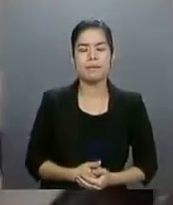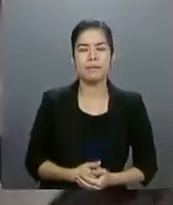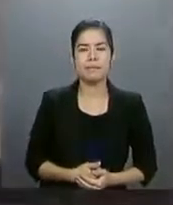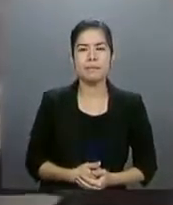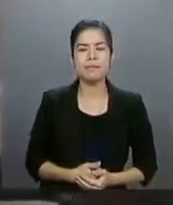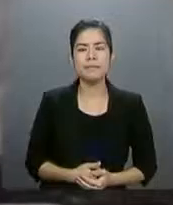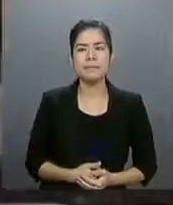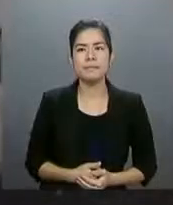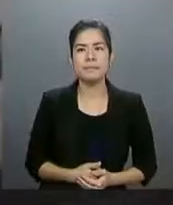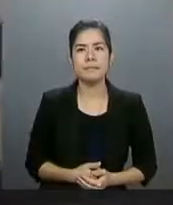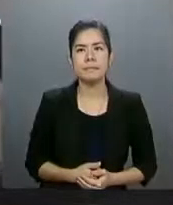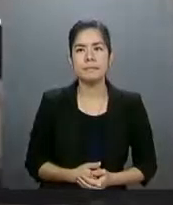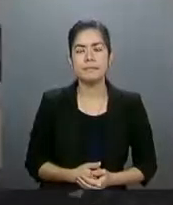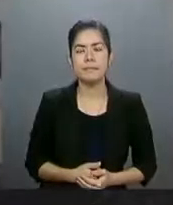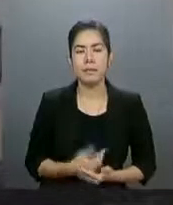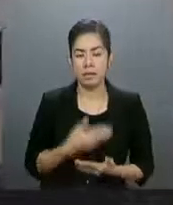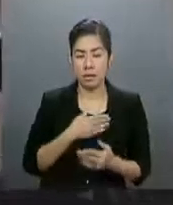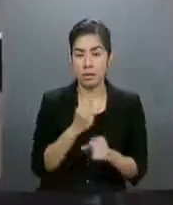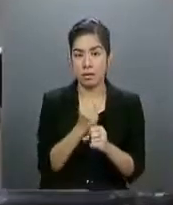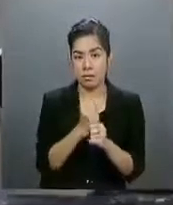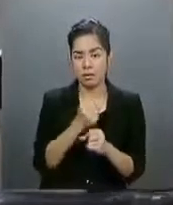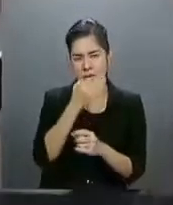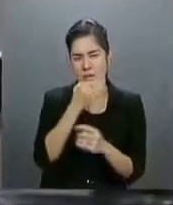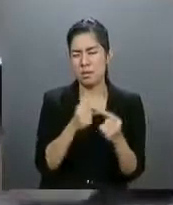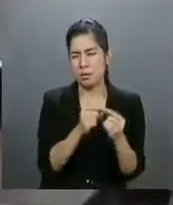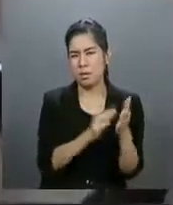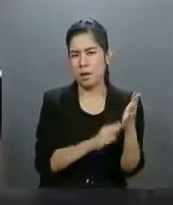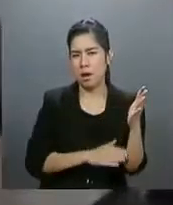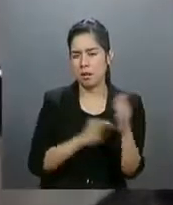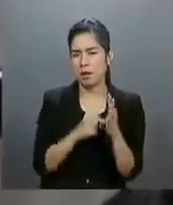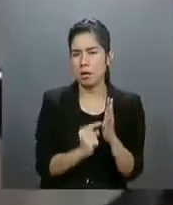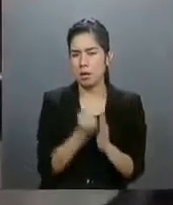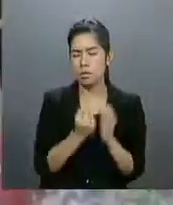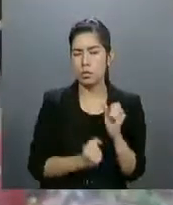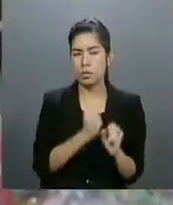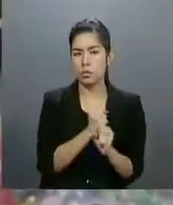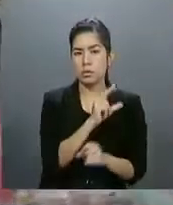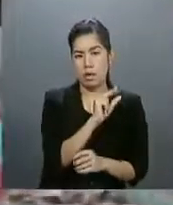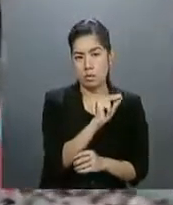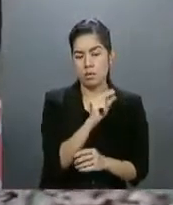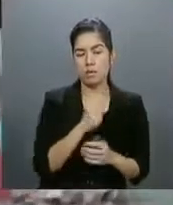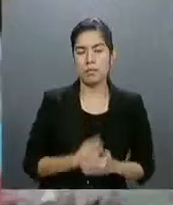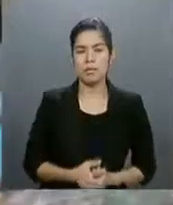ำมันก็ได้ดีเลยมาตั้งอายุตามทิพย์มัน